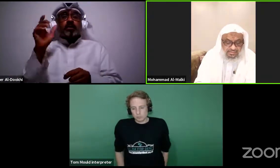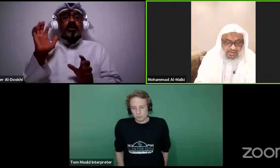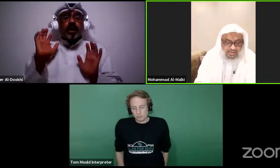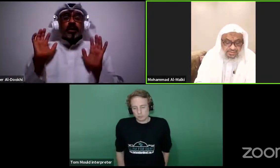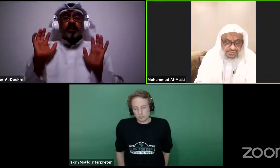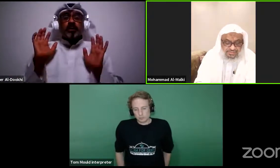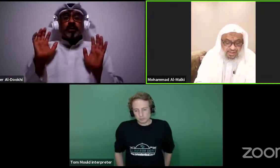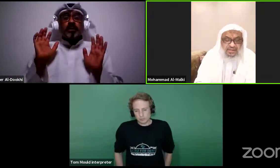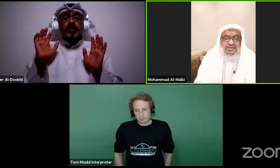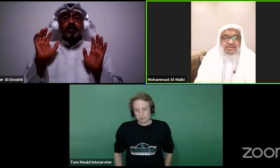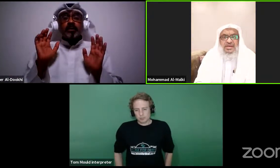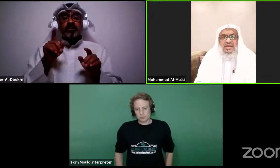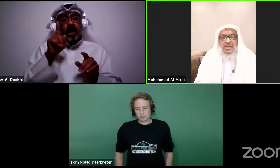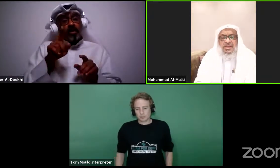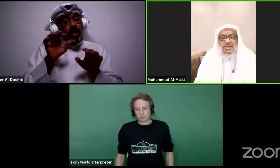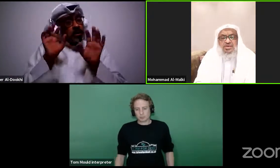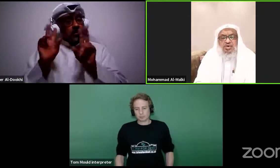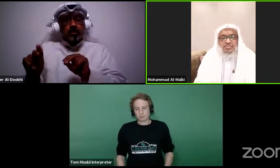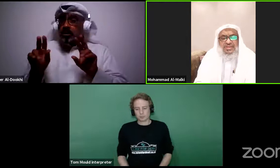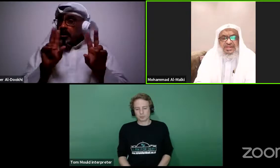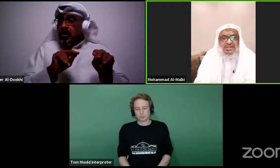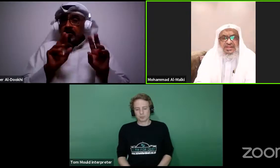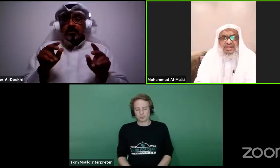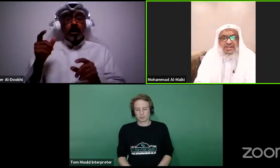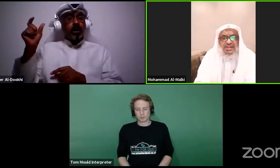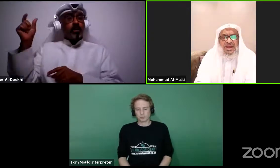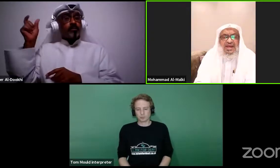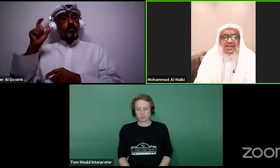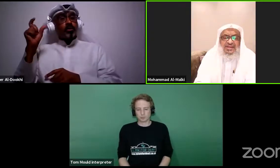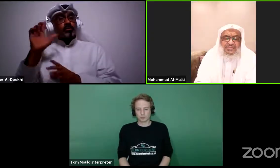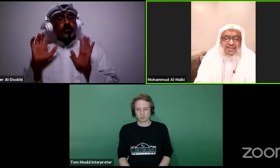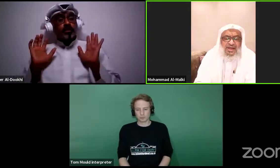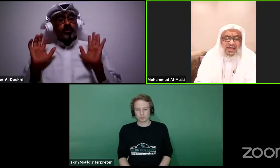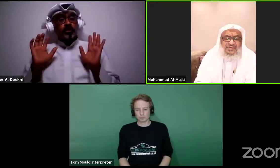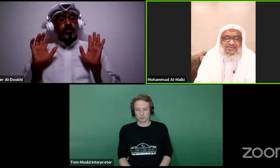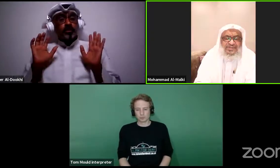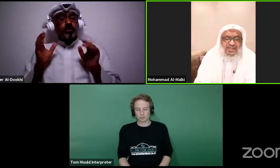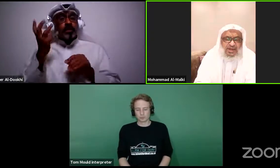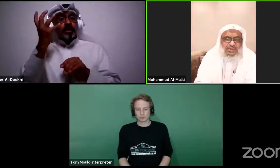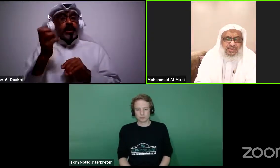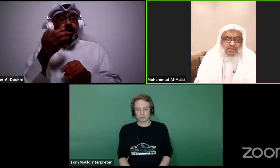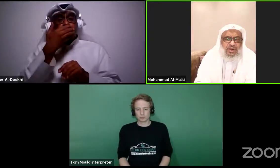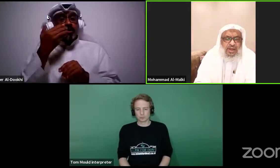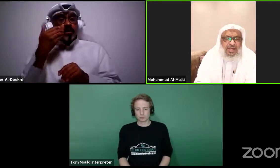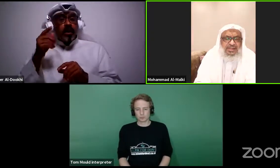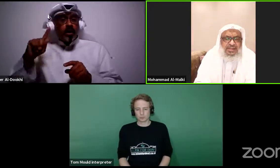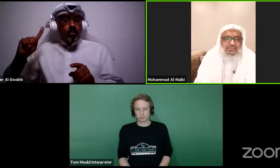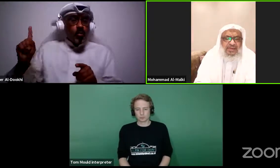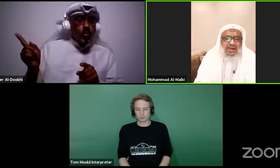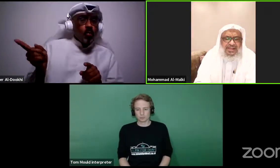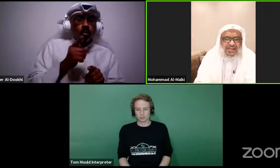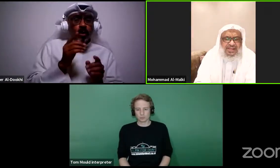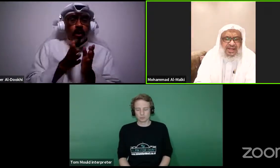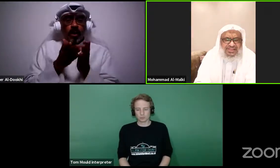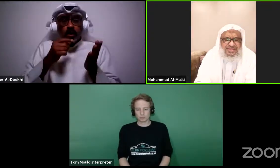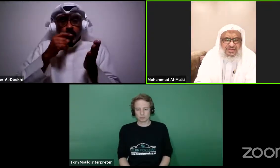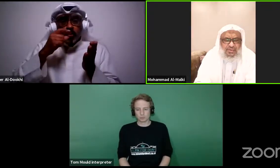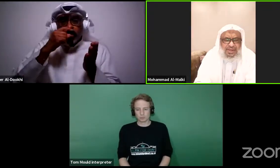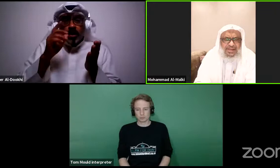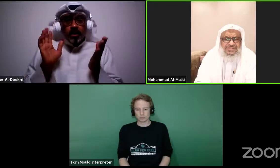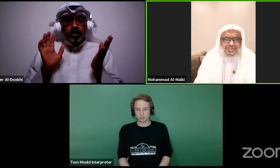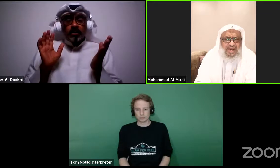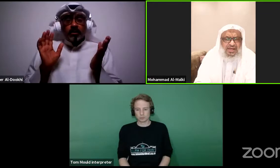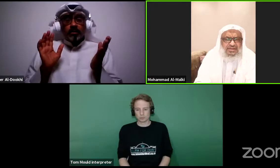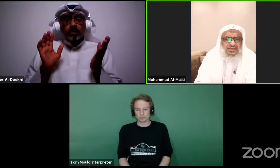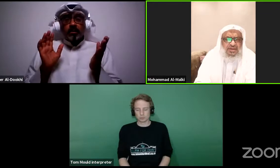وهكذا ينبغي للمسلم أن يمضي ليالي رمضان في تلاوة القرآن من غير هد